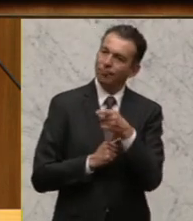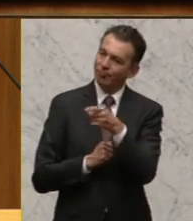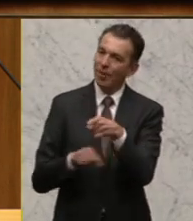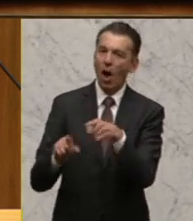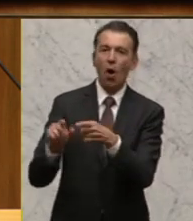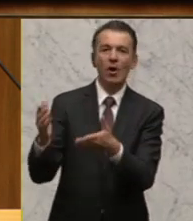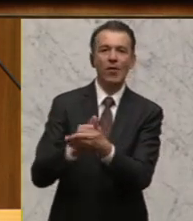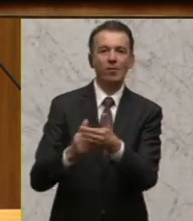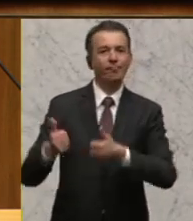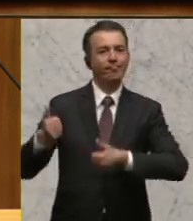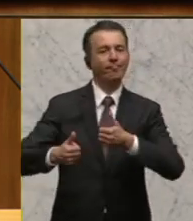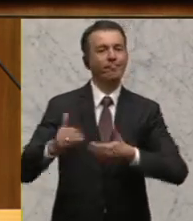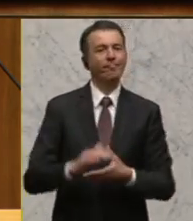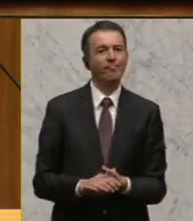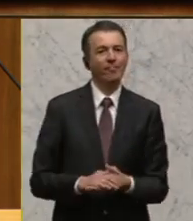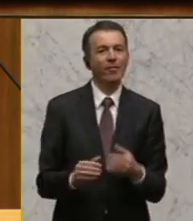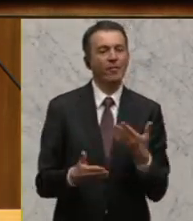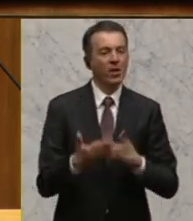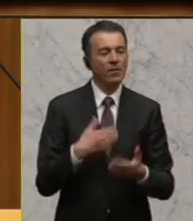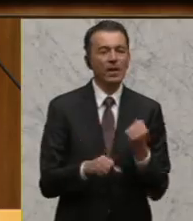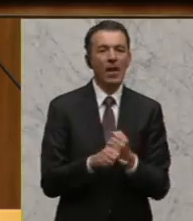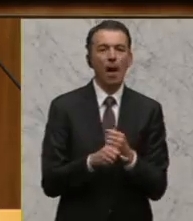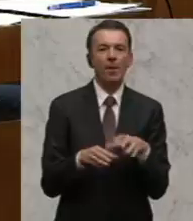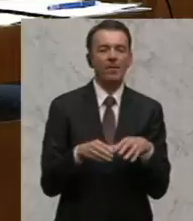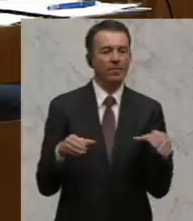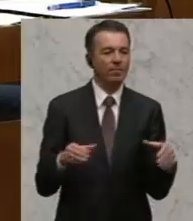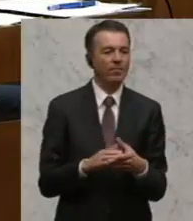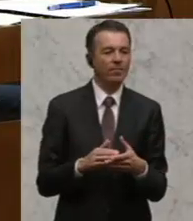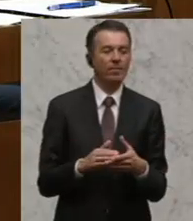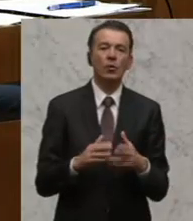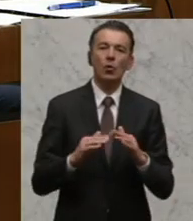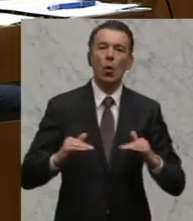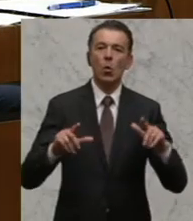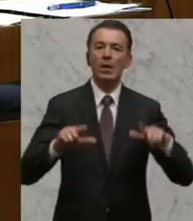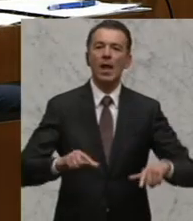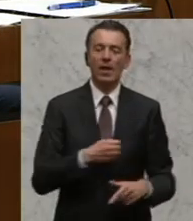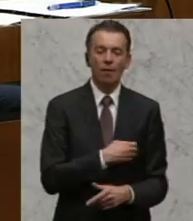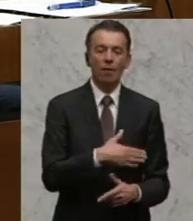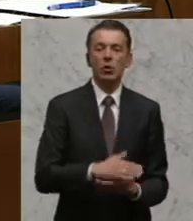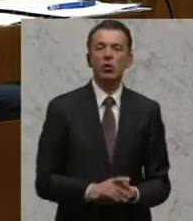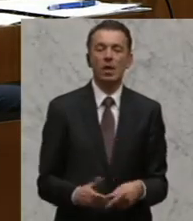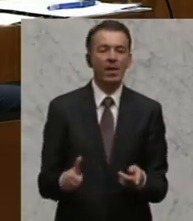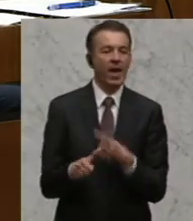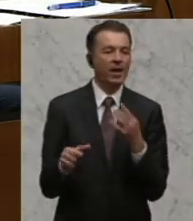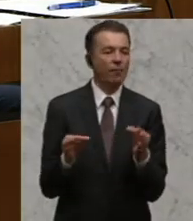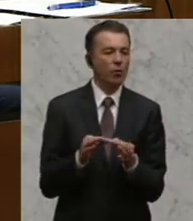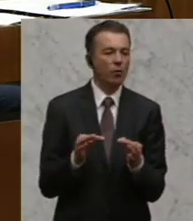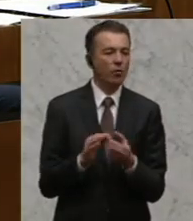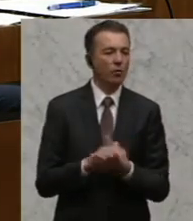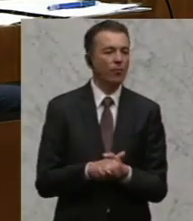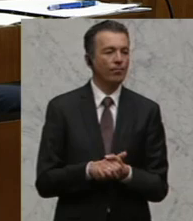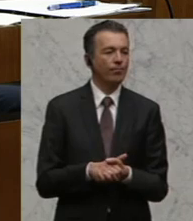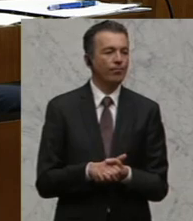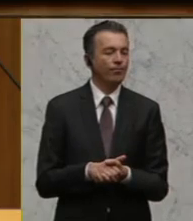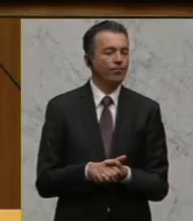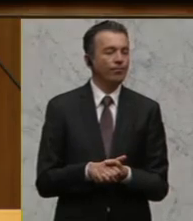Also wirtschaftliche Arbeitsteilung, auf der beruht unser Wohlstand. Das ist die eine Funktion, auf die ich unser Augenmerk